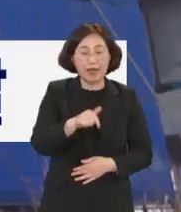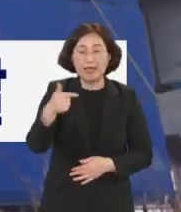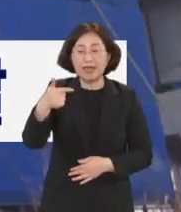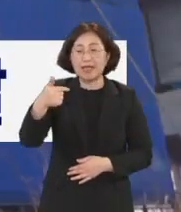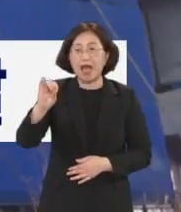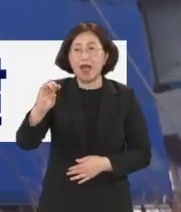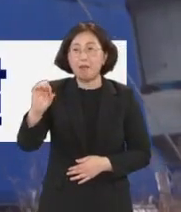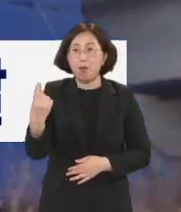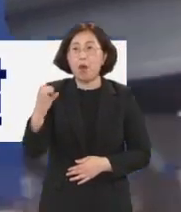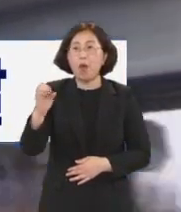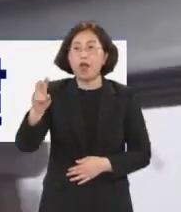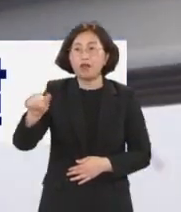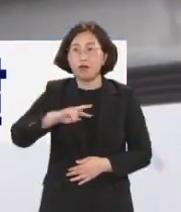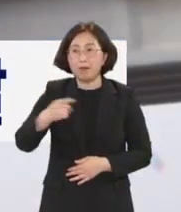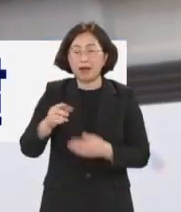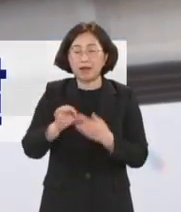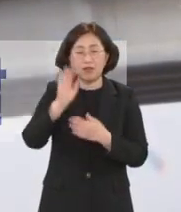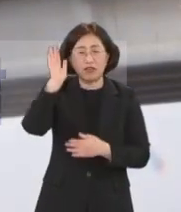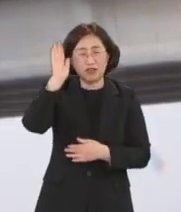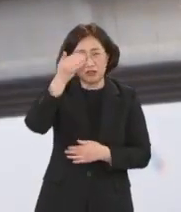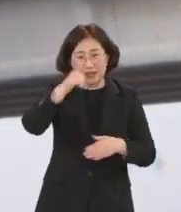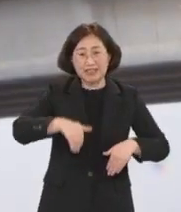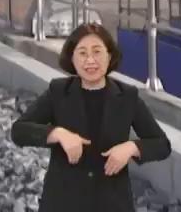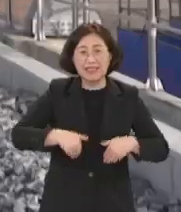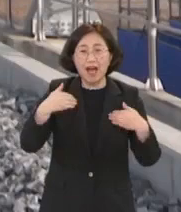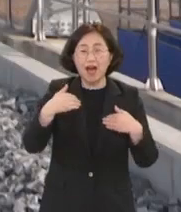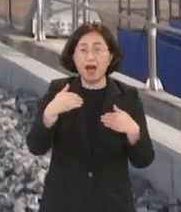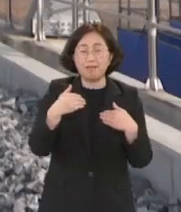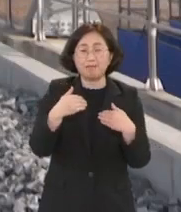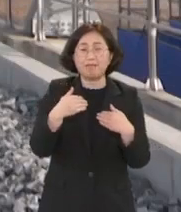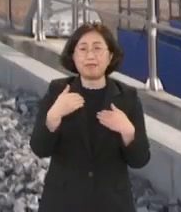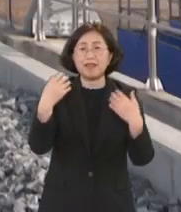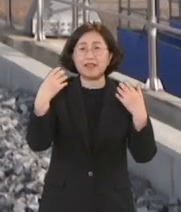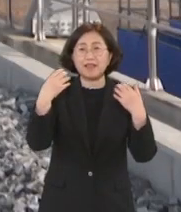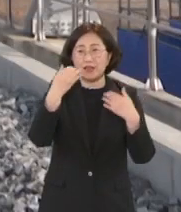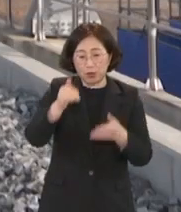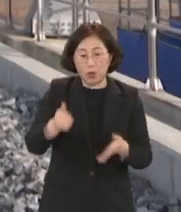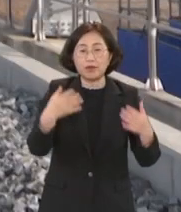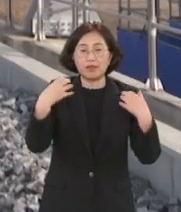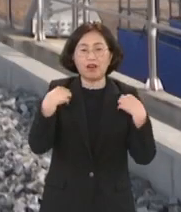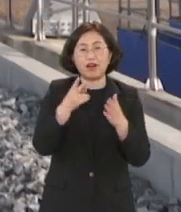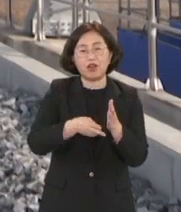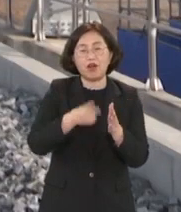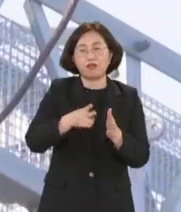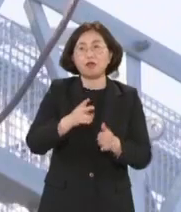경우 향후 충남도청역으로 바뀔 수 있다고 반발한 것으로 알려졌습니다